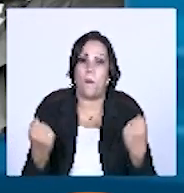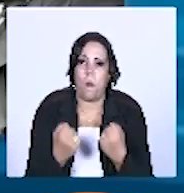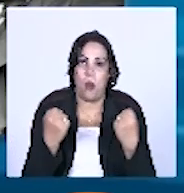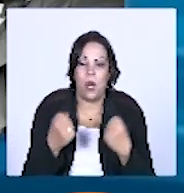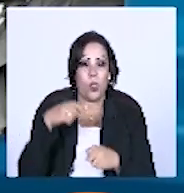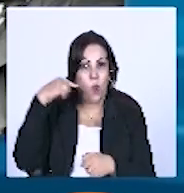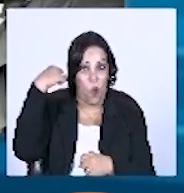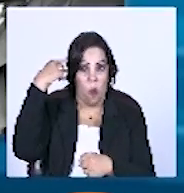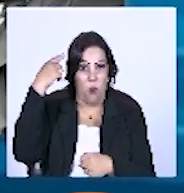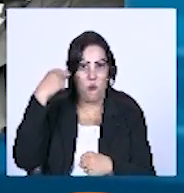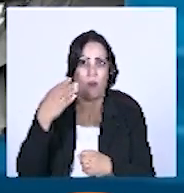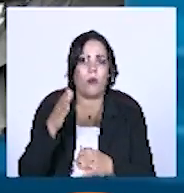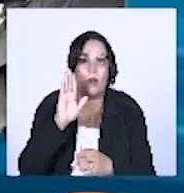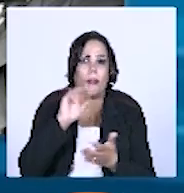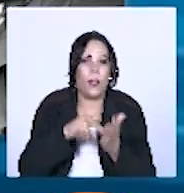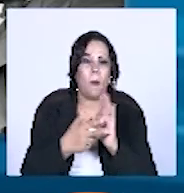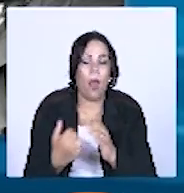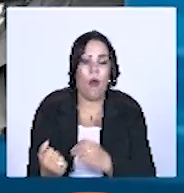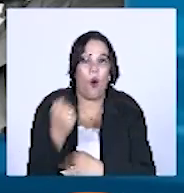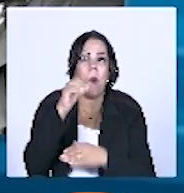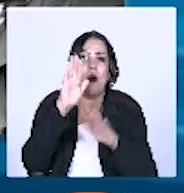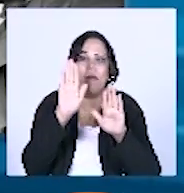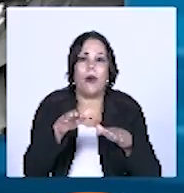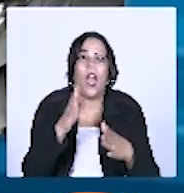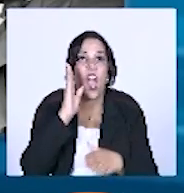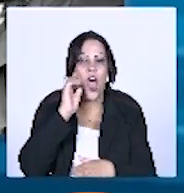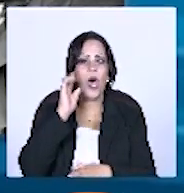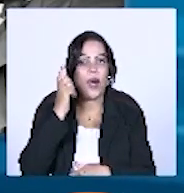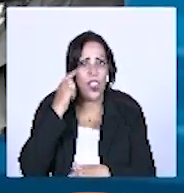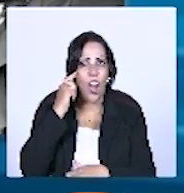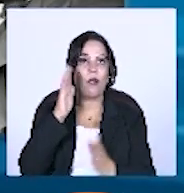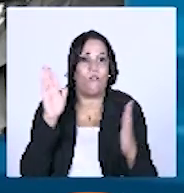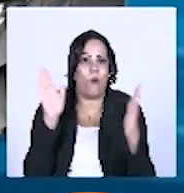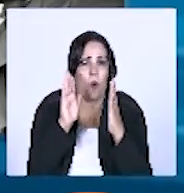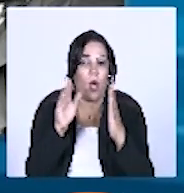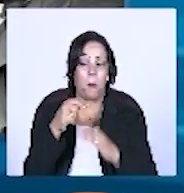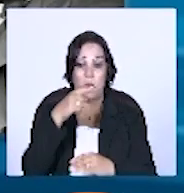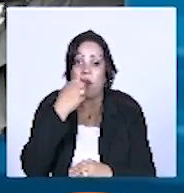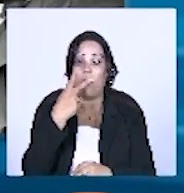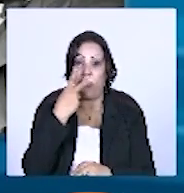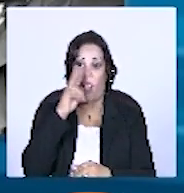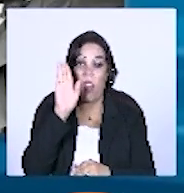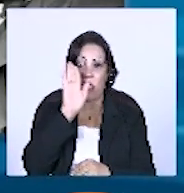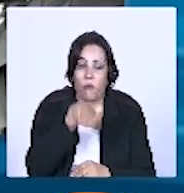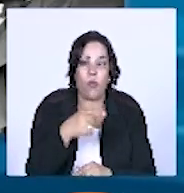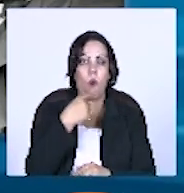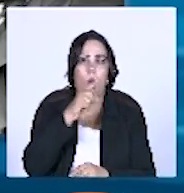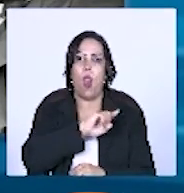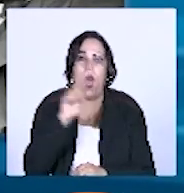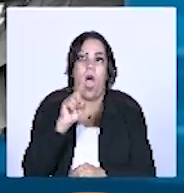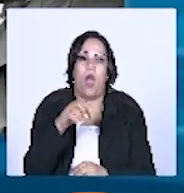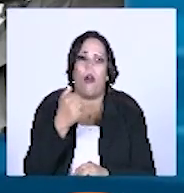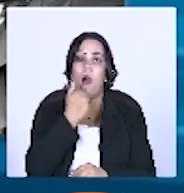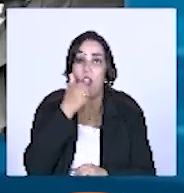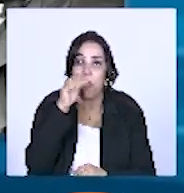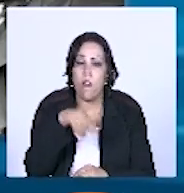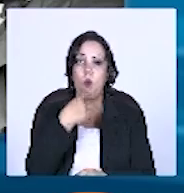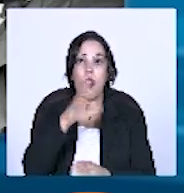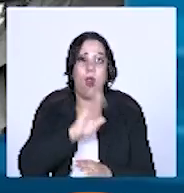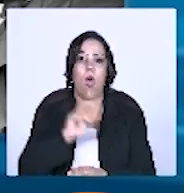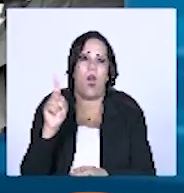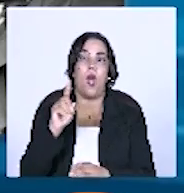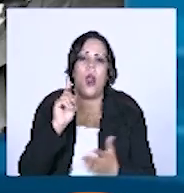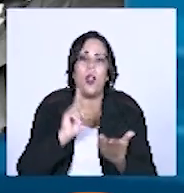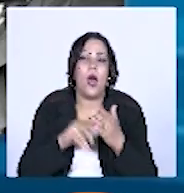وافكار تخليه قوي يعرف يواجه يعرف يقول لا للخطا وده هيجي منين من التربيه